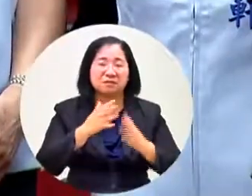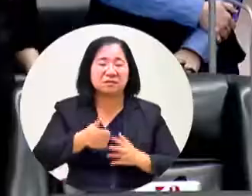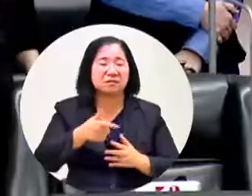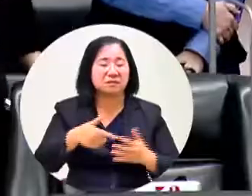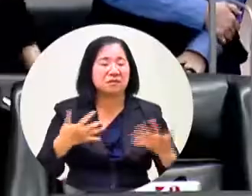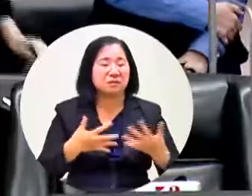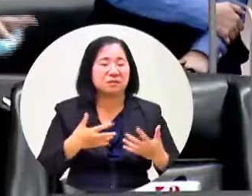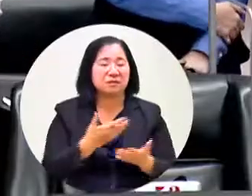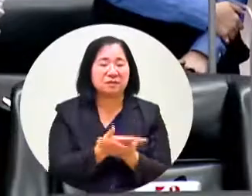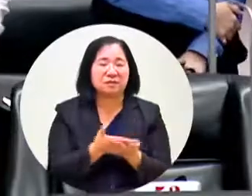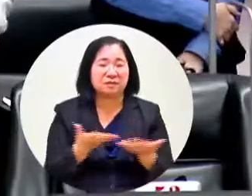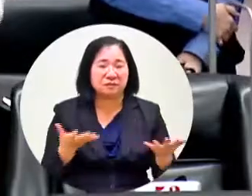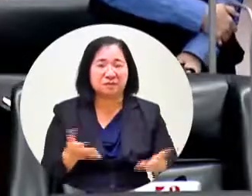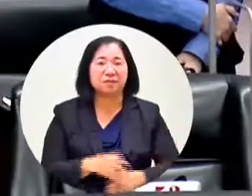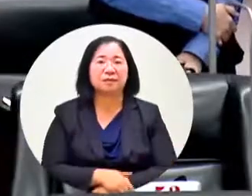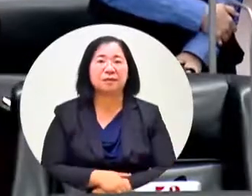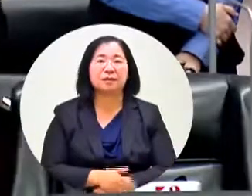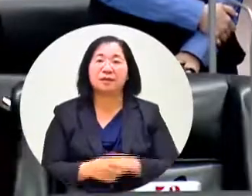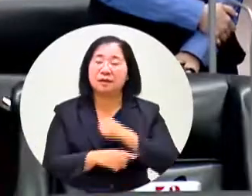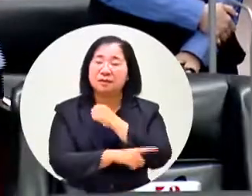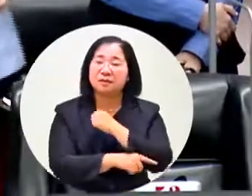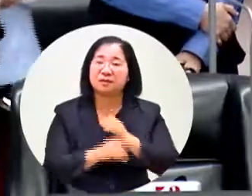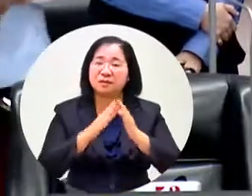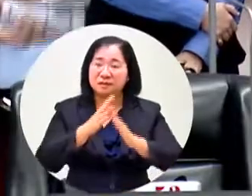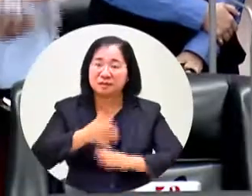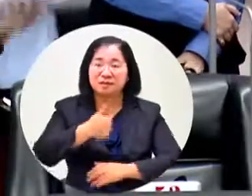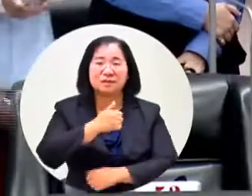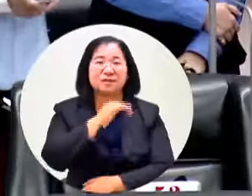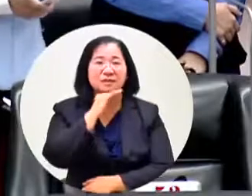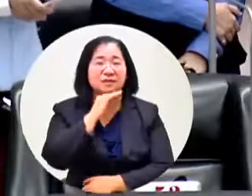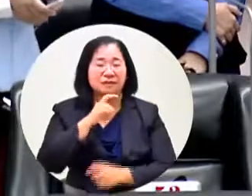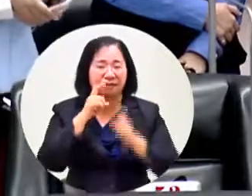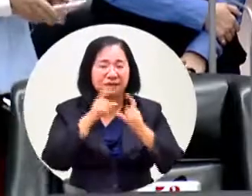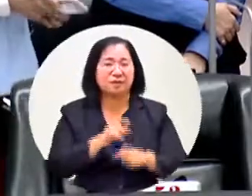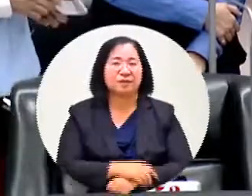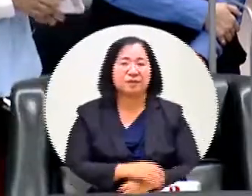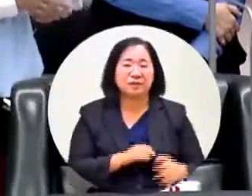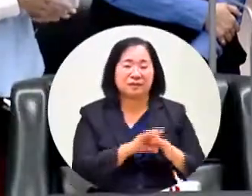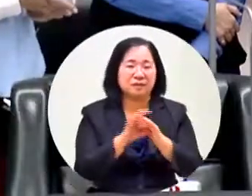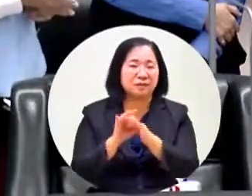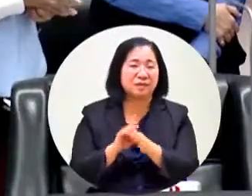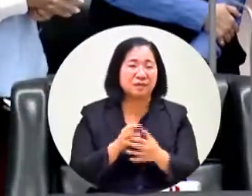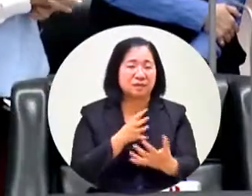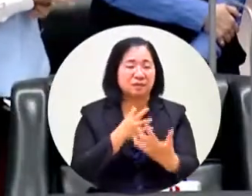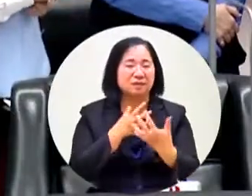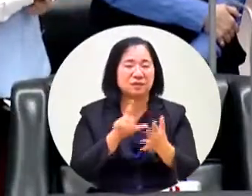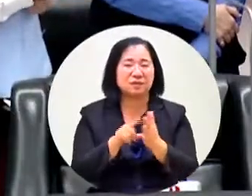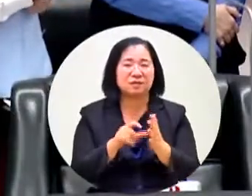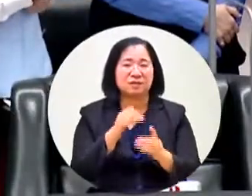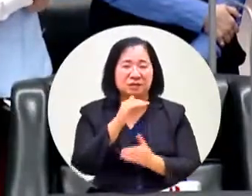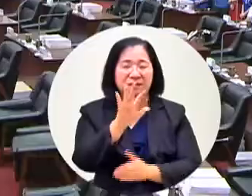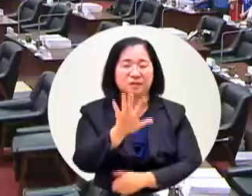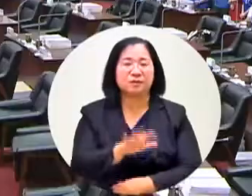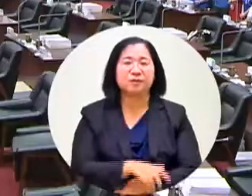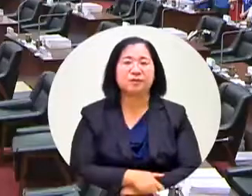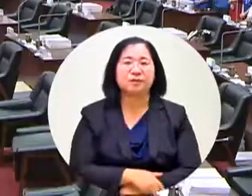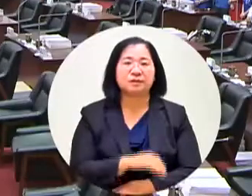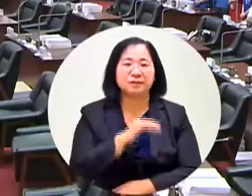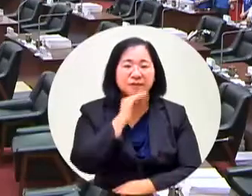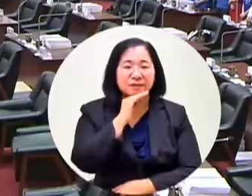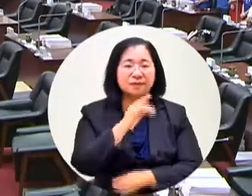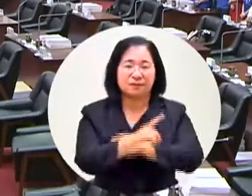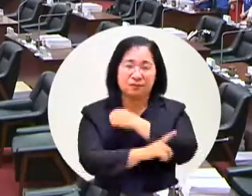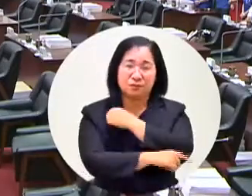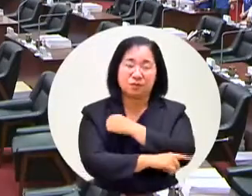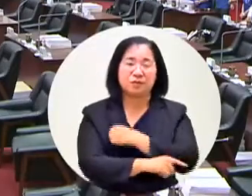看到了二阶轻轨当初编了165亿、30亿，现在在中央居然都没有要。到目前中央30亿